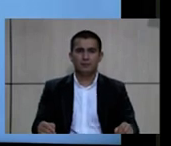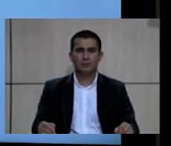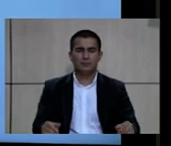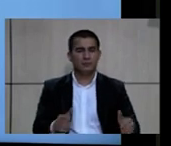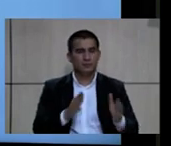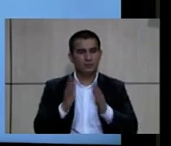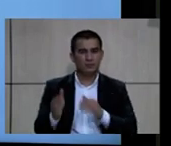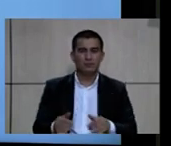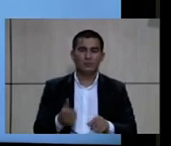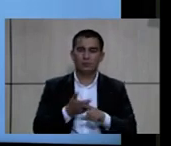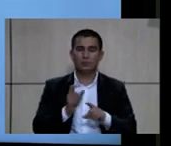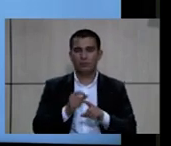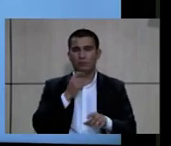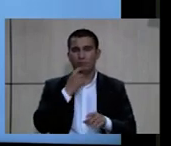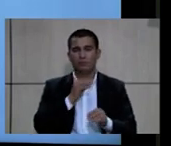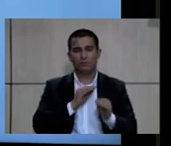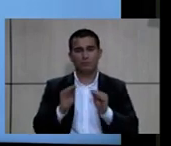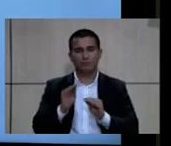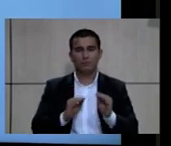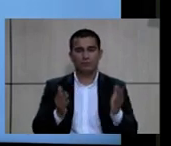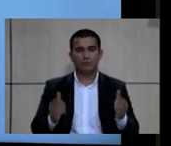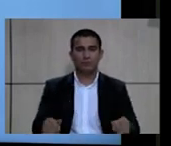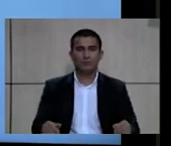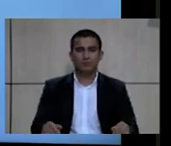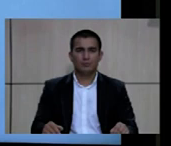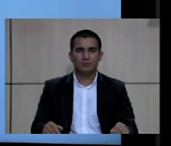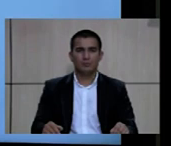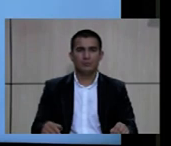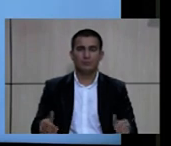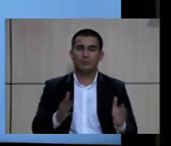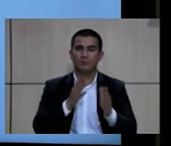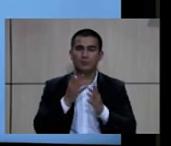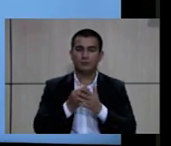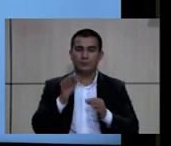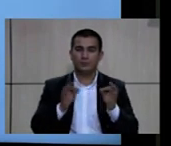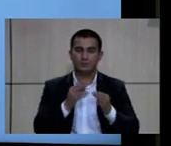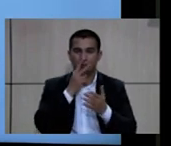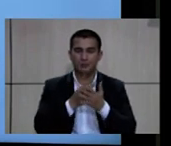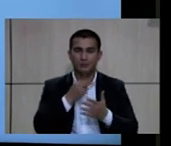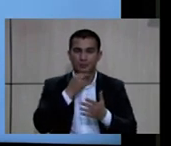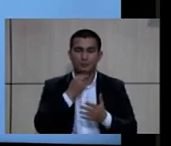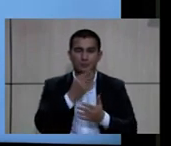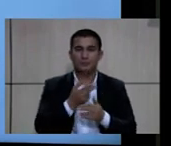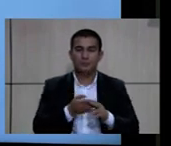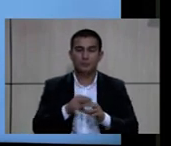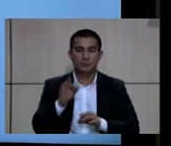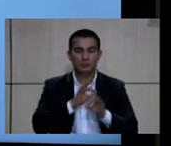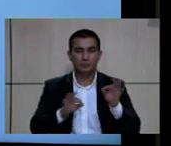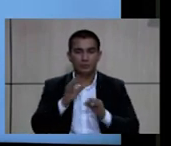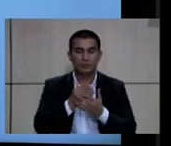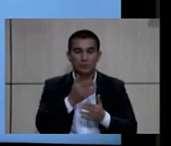Endi sal murakkabroq masalalarga navbat kel. Demak, chizmaga e'tiboringizni qarating. Chizmada